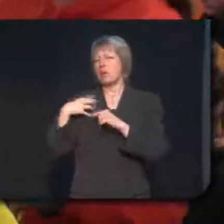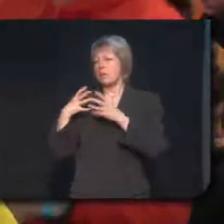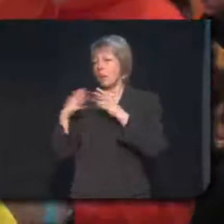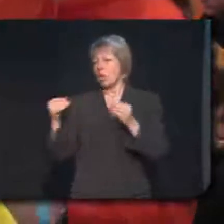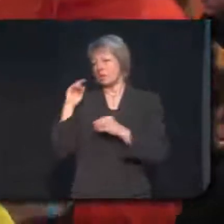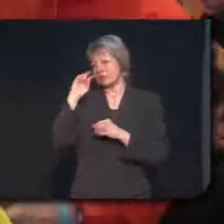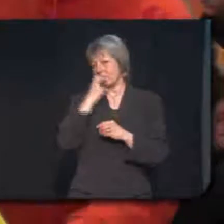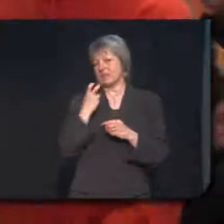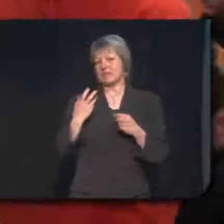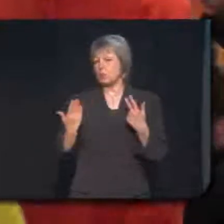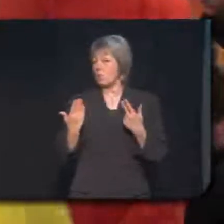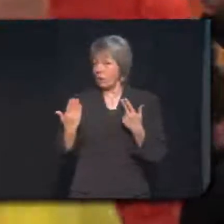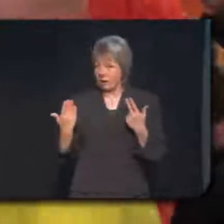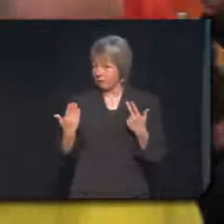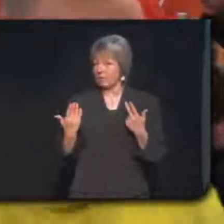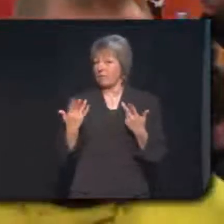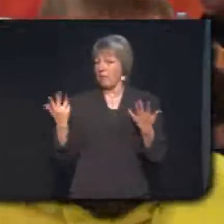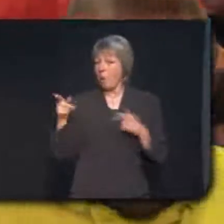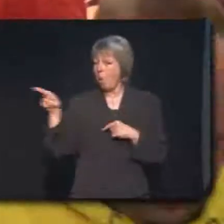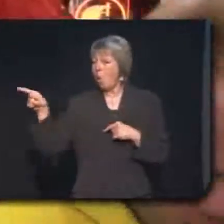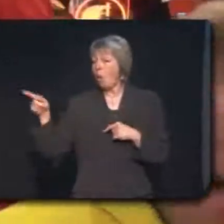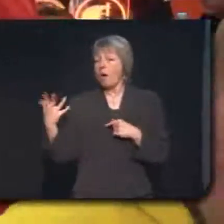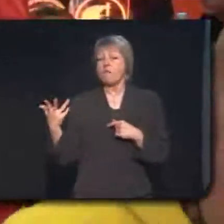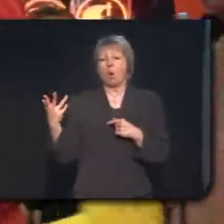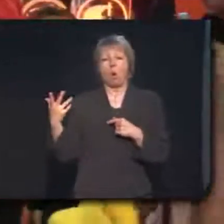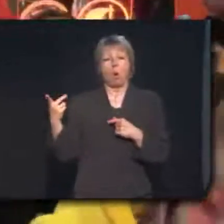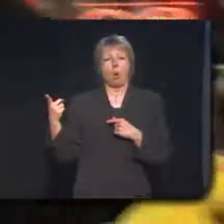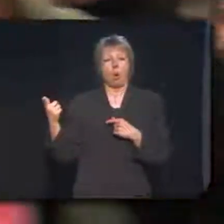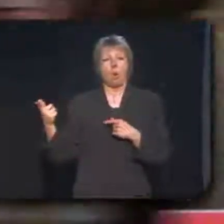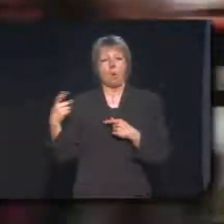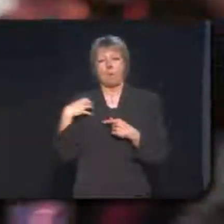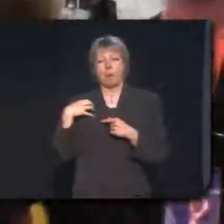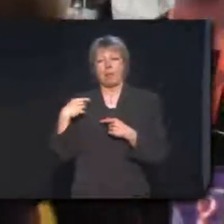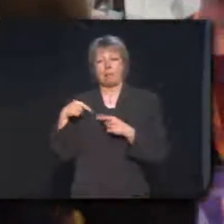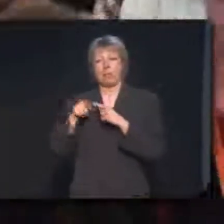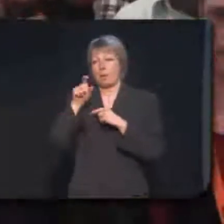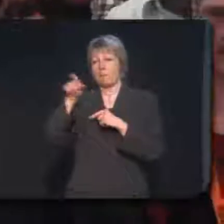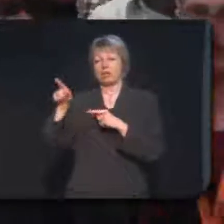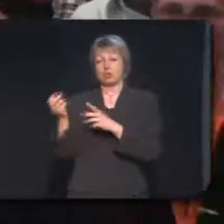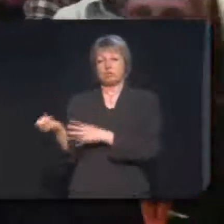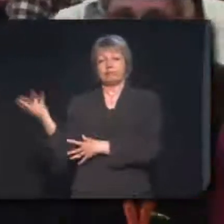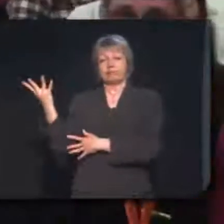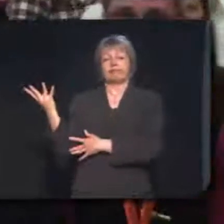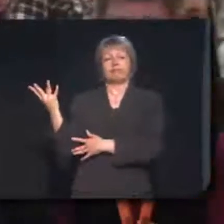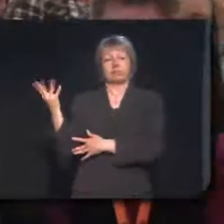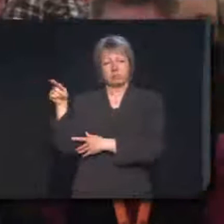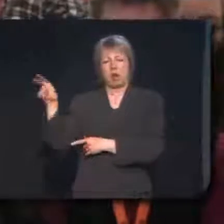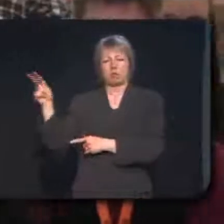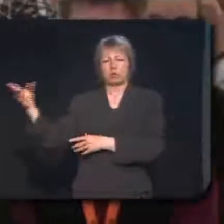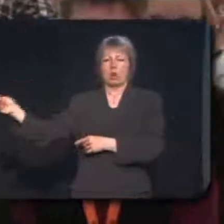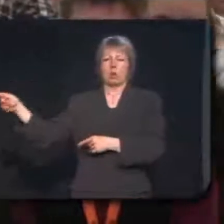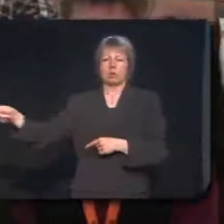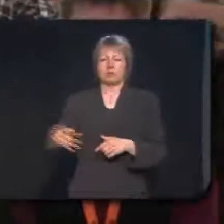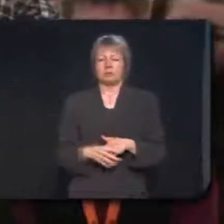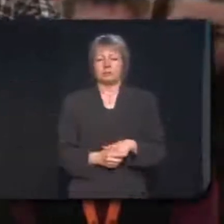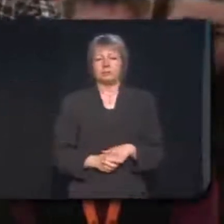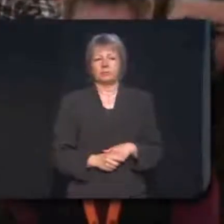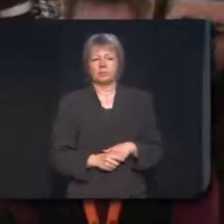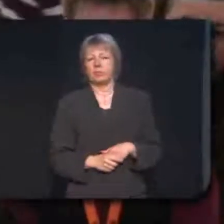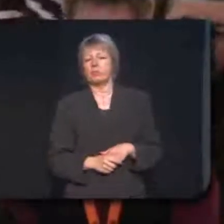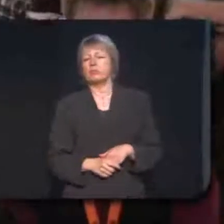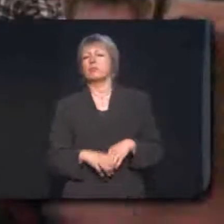gemacht werden vielen Dank und pro bitte ja ich bitte auch den Eintrag unbedingt